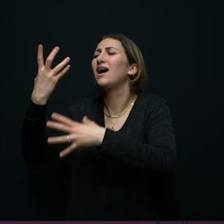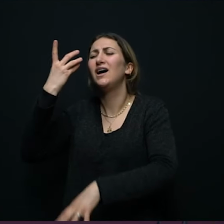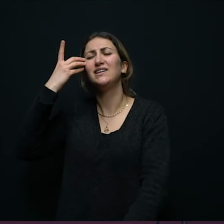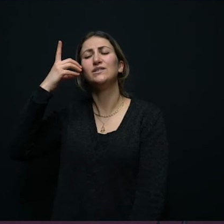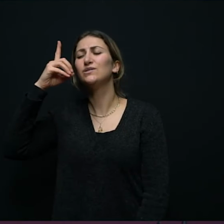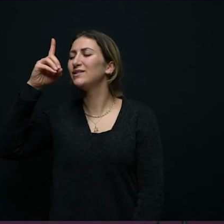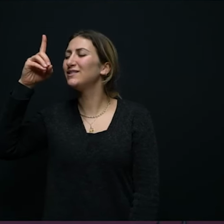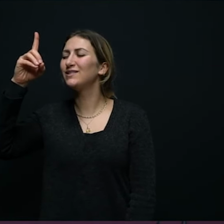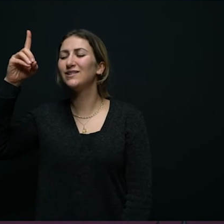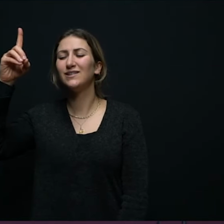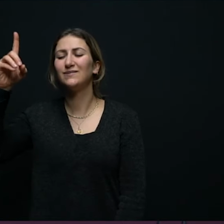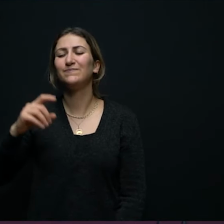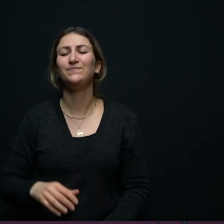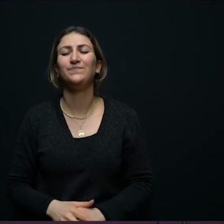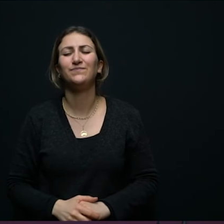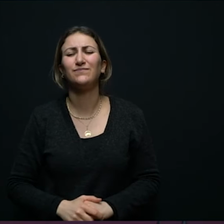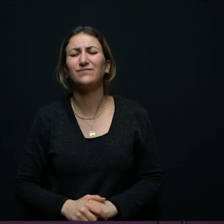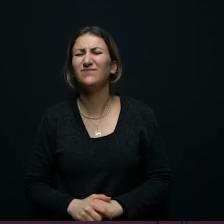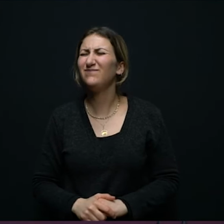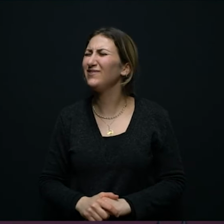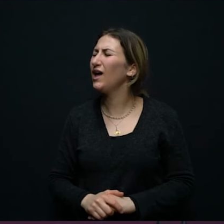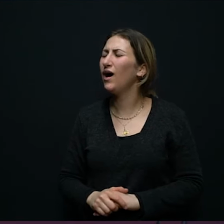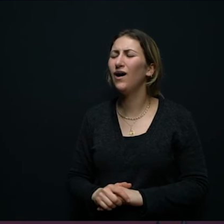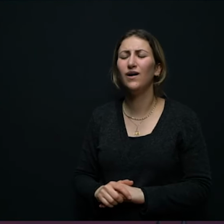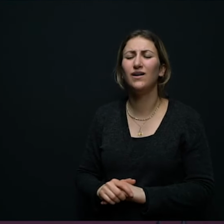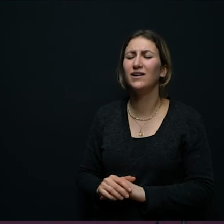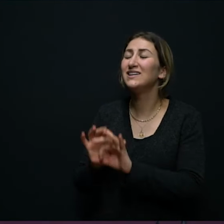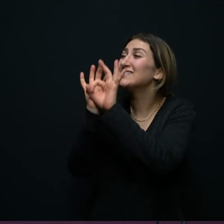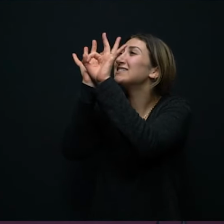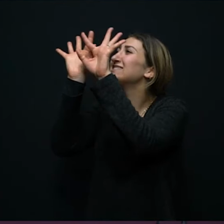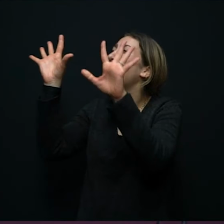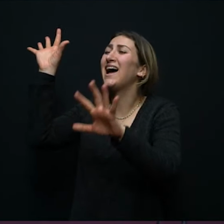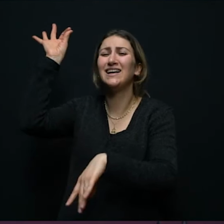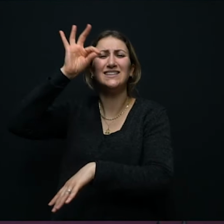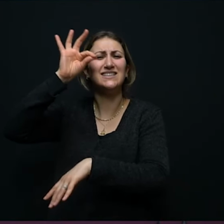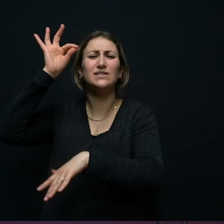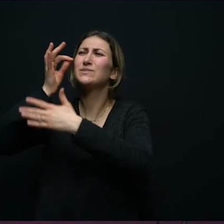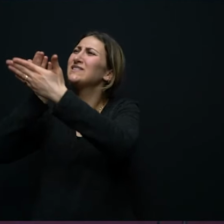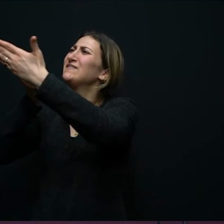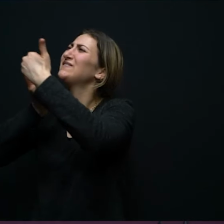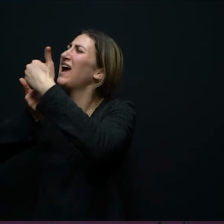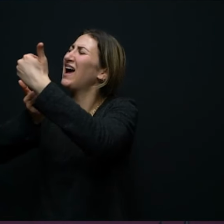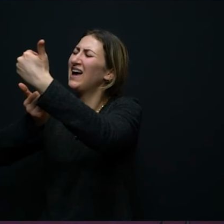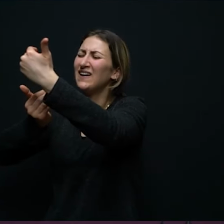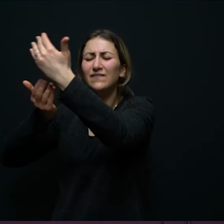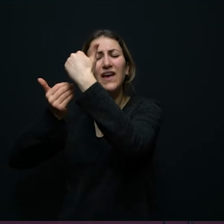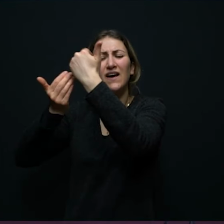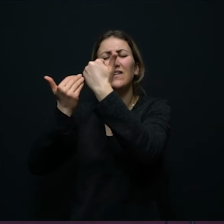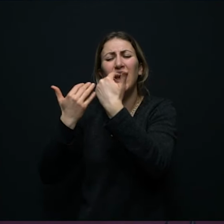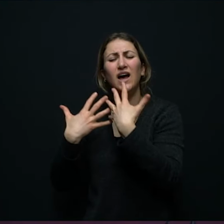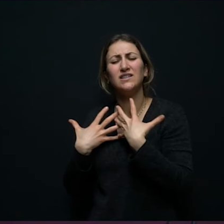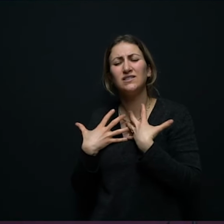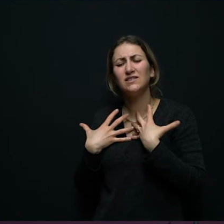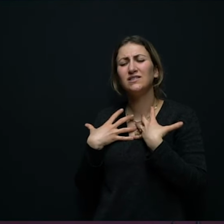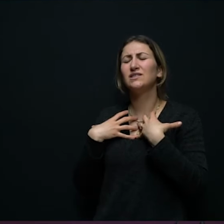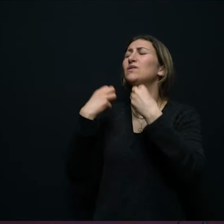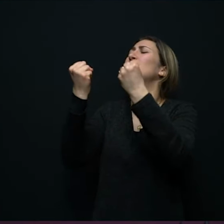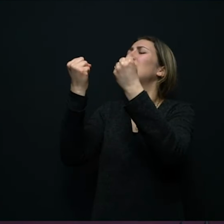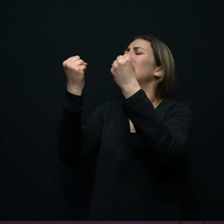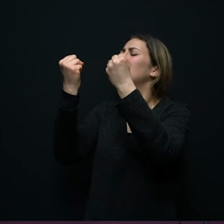saint-esprit vient à notre secours vient saint-esprit vient au secours de cette église